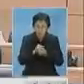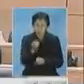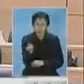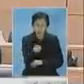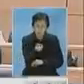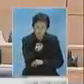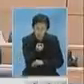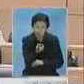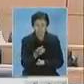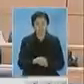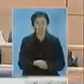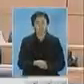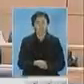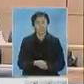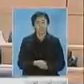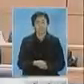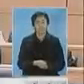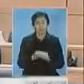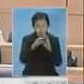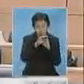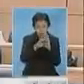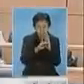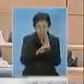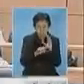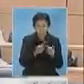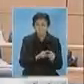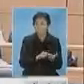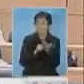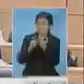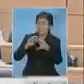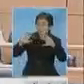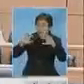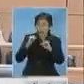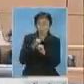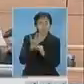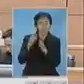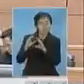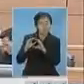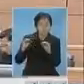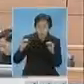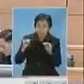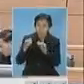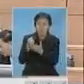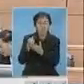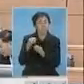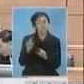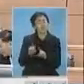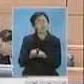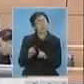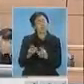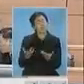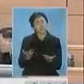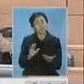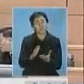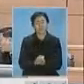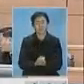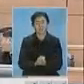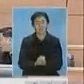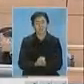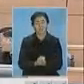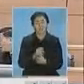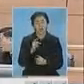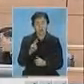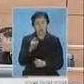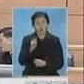มากแทบจะทุกข้อเสนอไม่ได้รับการขานรับไม่ได้รับการตอบสนองไม่ใช่นายณัฐวุฒิพูดนายคณิต